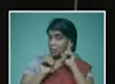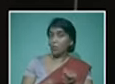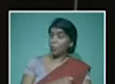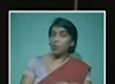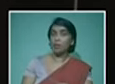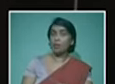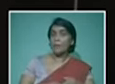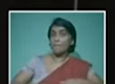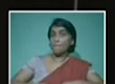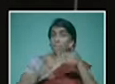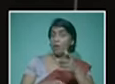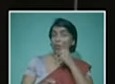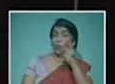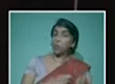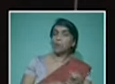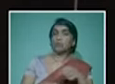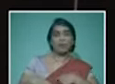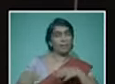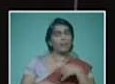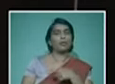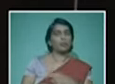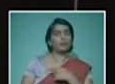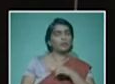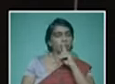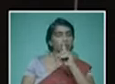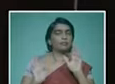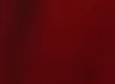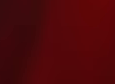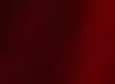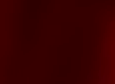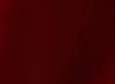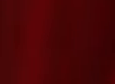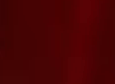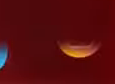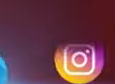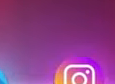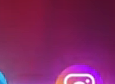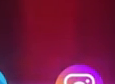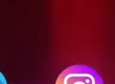ගුටි කන්නේ පාරේ ඉන්න මිනිස්සුන්ගෙන් මේ පෙළපාලියේදී. එච්චරයි මට ඔබතුමාට කියන්න තියෙන්නේ.